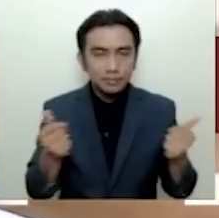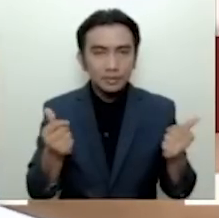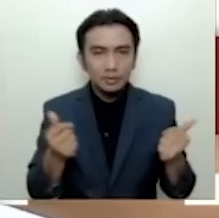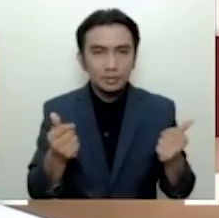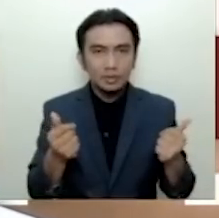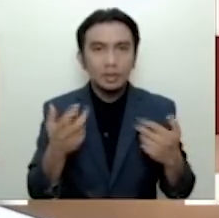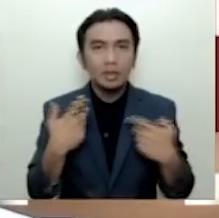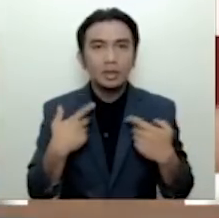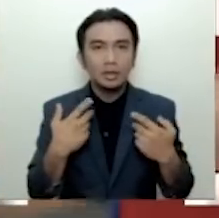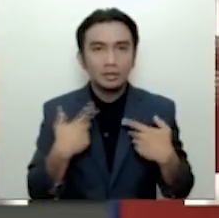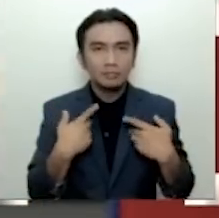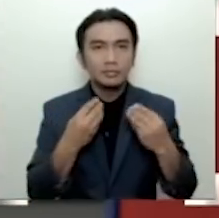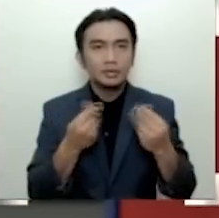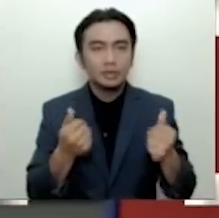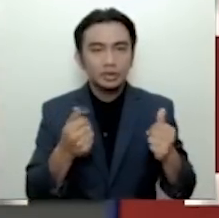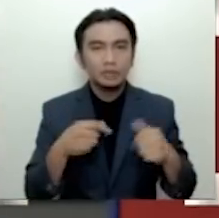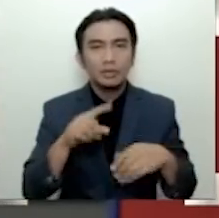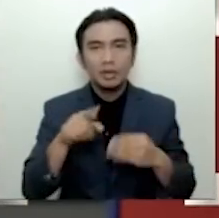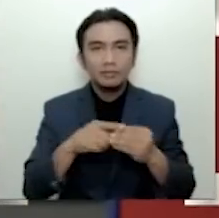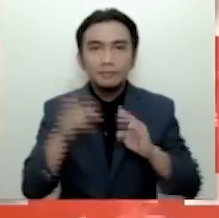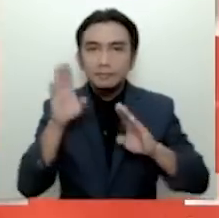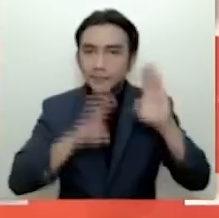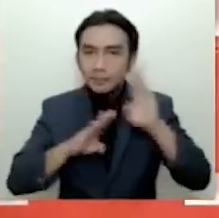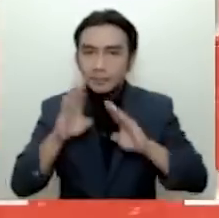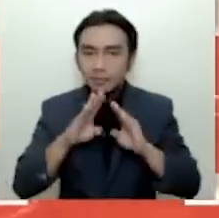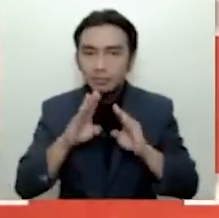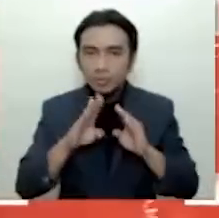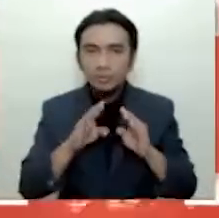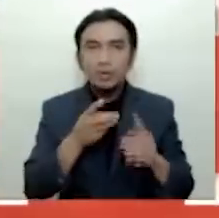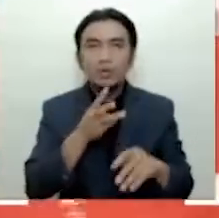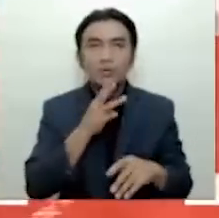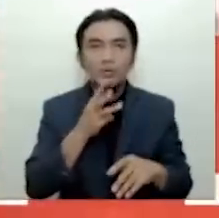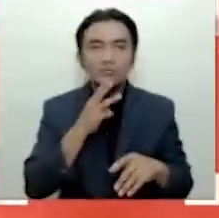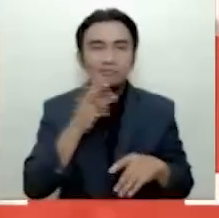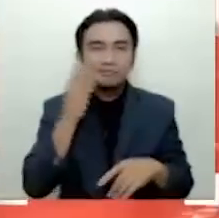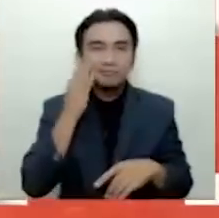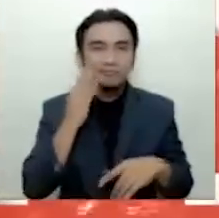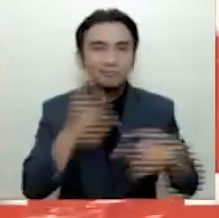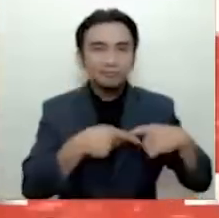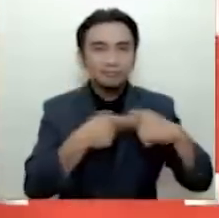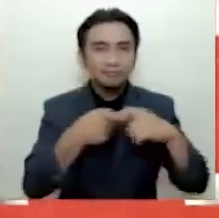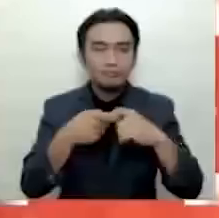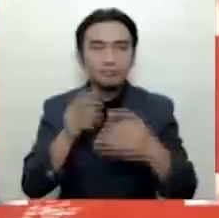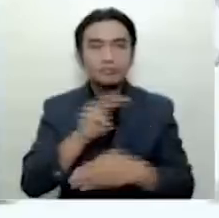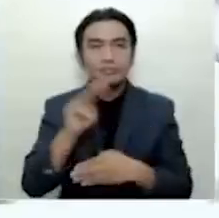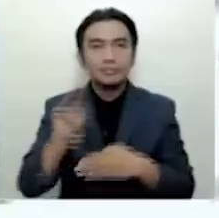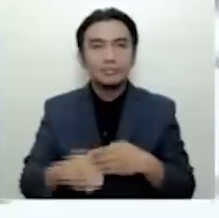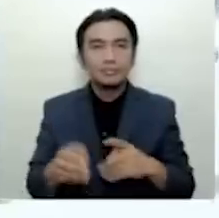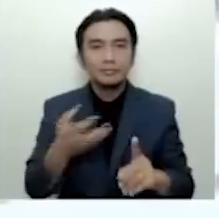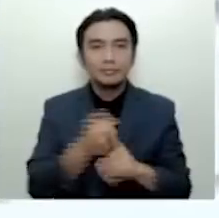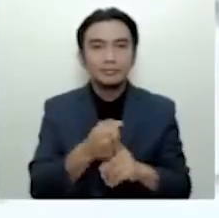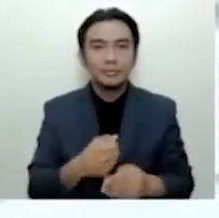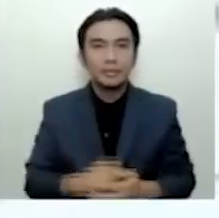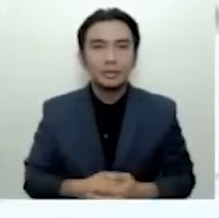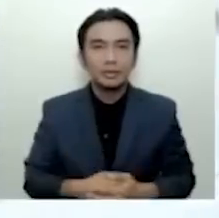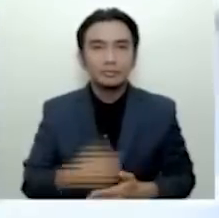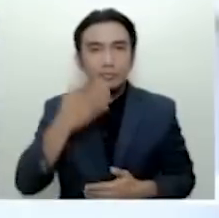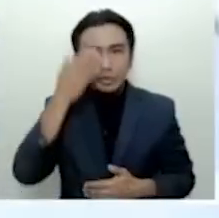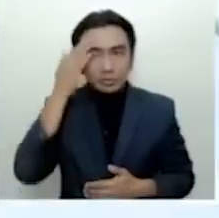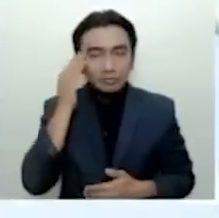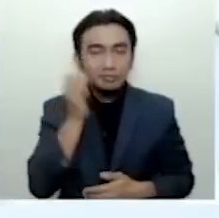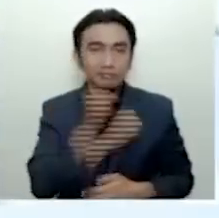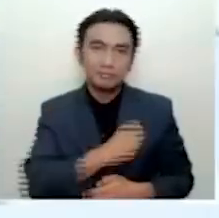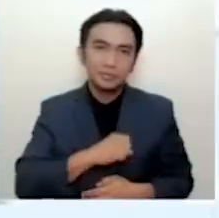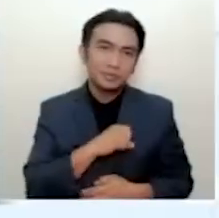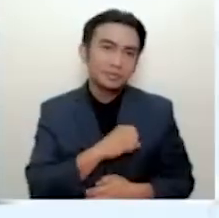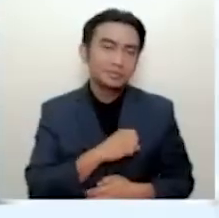the water supply issues of Metro Manila. Humingi ng pangunawa ang Maynilad sa mga customers nito sabay-sabing worst-case scenario lang